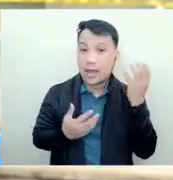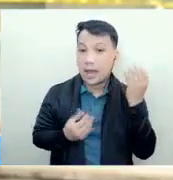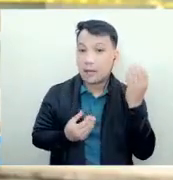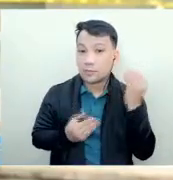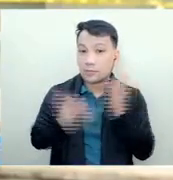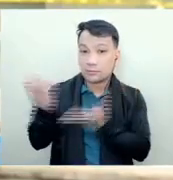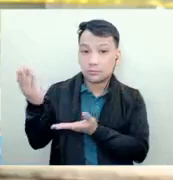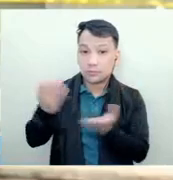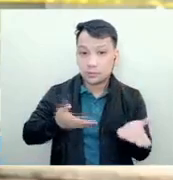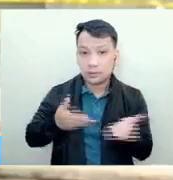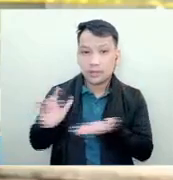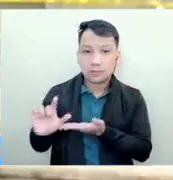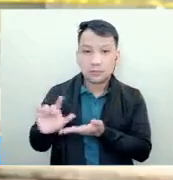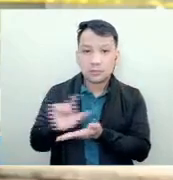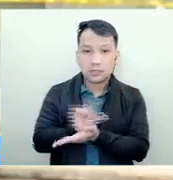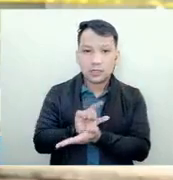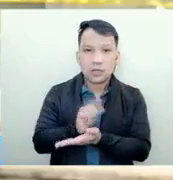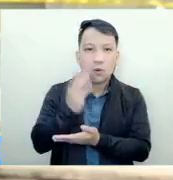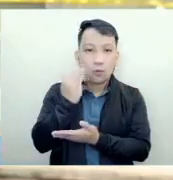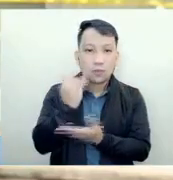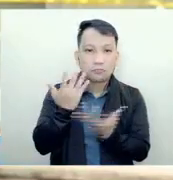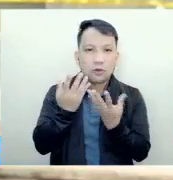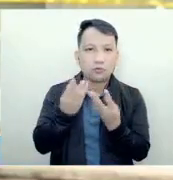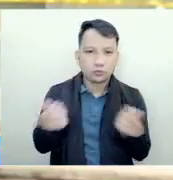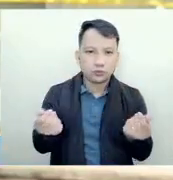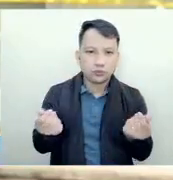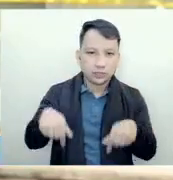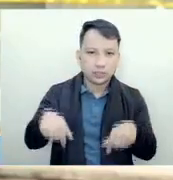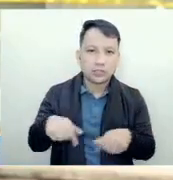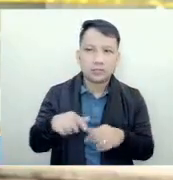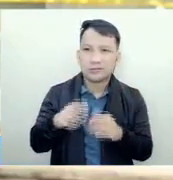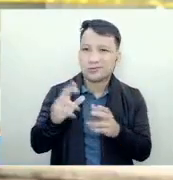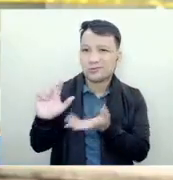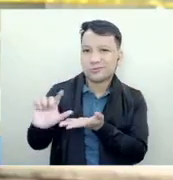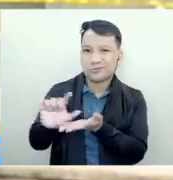ng vaccine, lalo't paubos na ngayong araw yung kanilang AstraZeneca